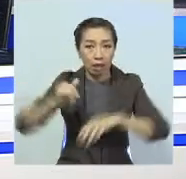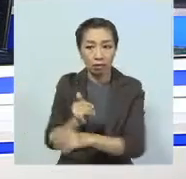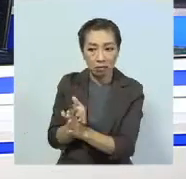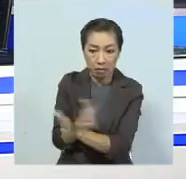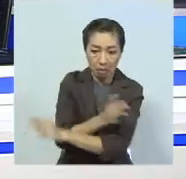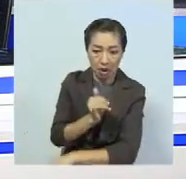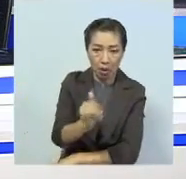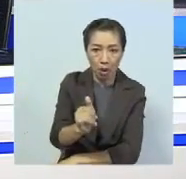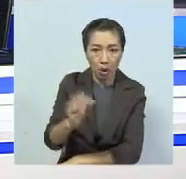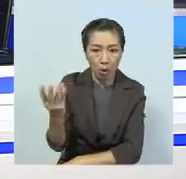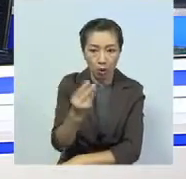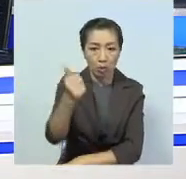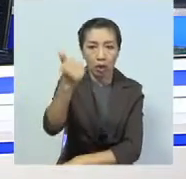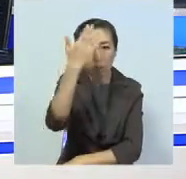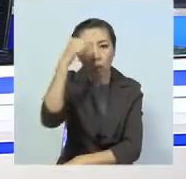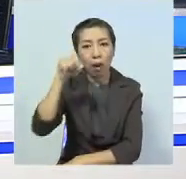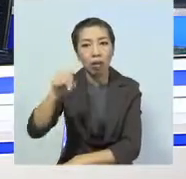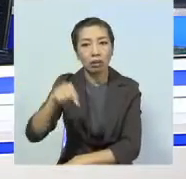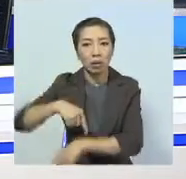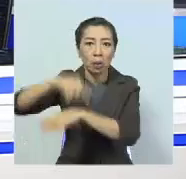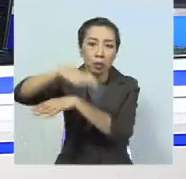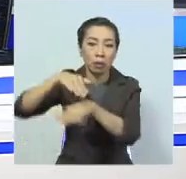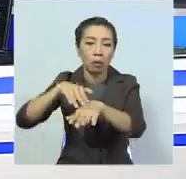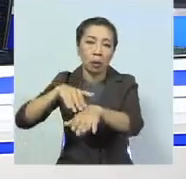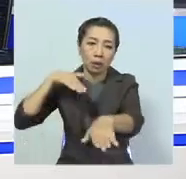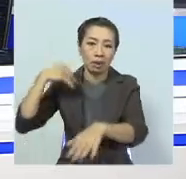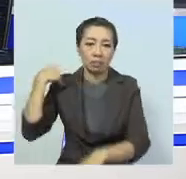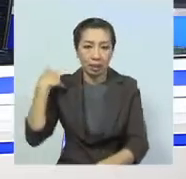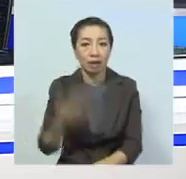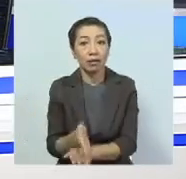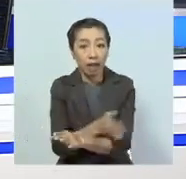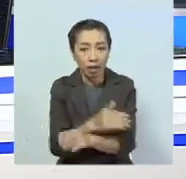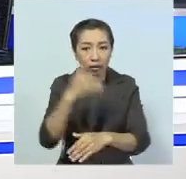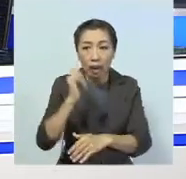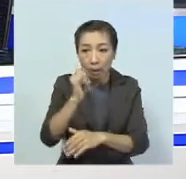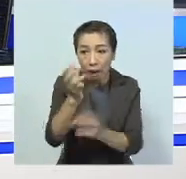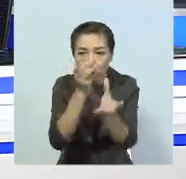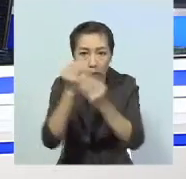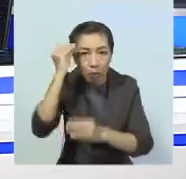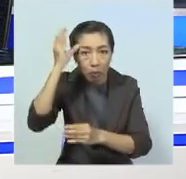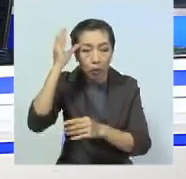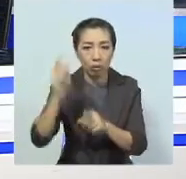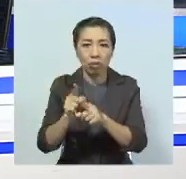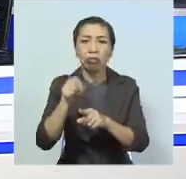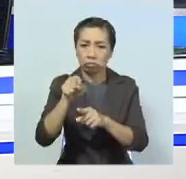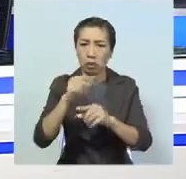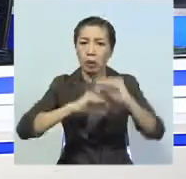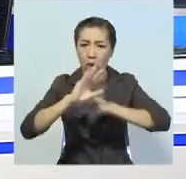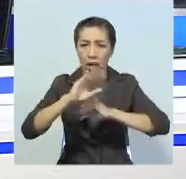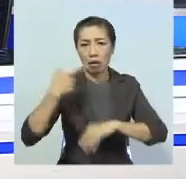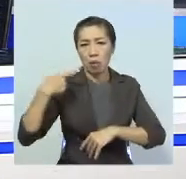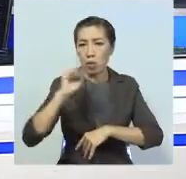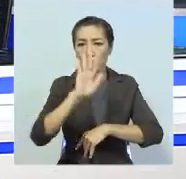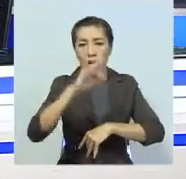ป็นเรื่องที่ดีมากเนื่องจากว่าการจราจรช่วงนั้นก็จะติดขัดนิดหน่อย ใช่ไปหาความรู้ได้และที่สำคัญถือว่าเป็นประโยชน์กับคนไทยนี่แหละ